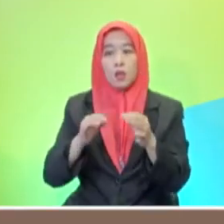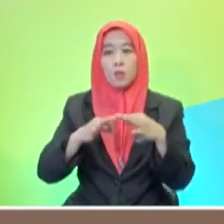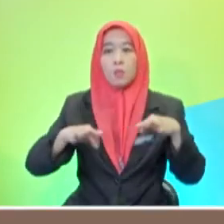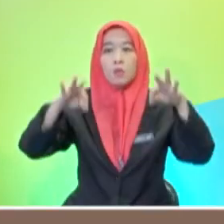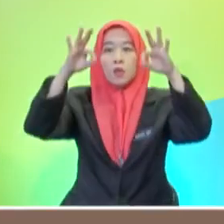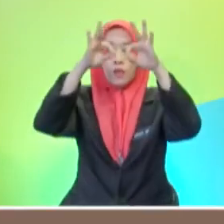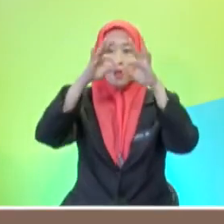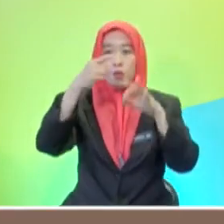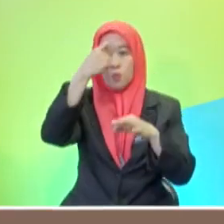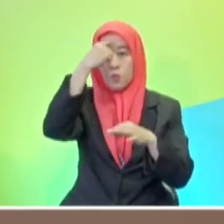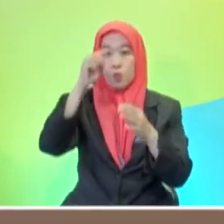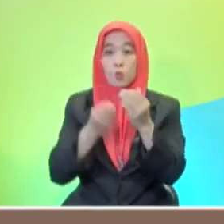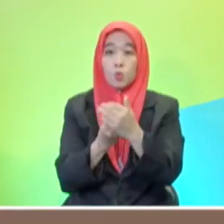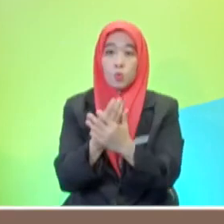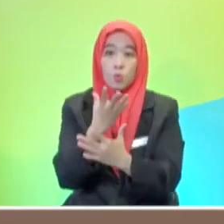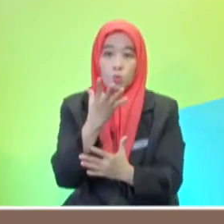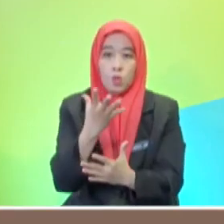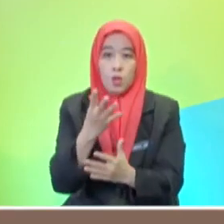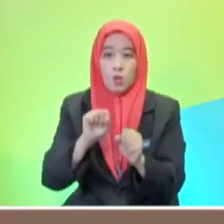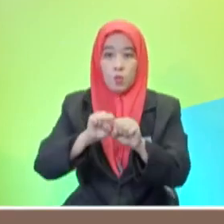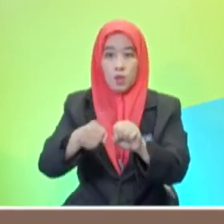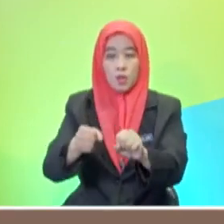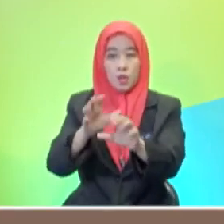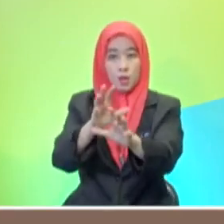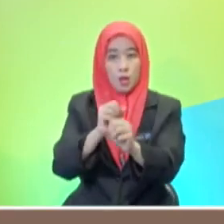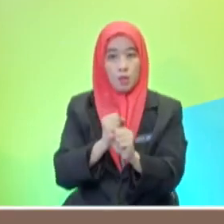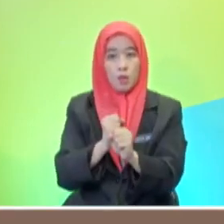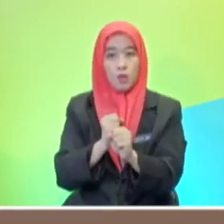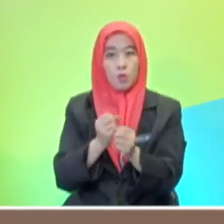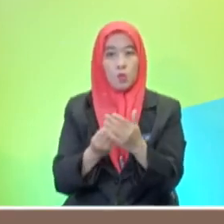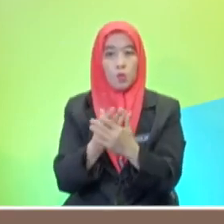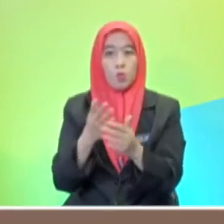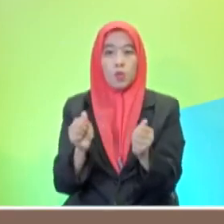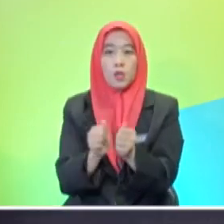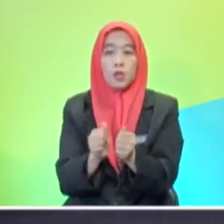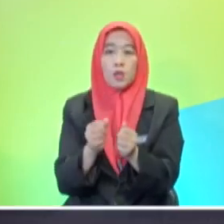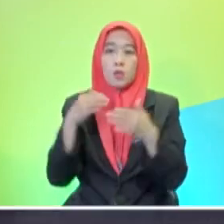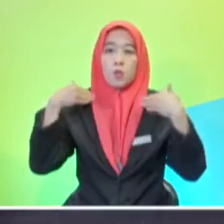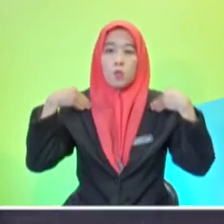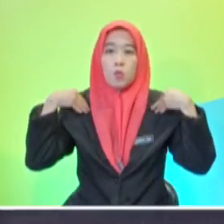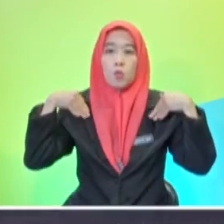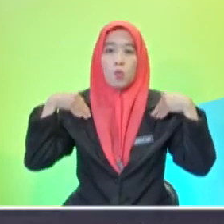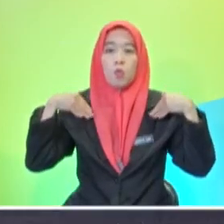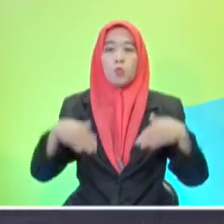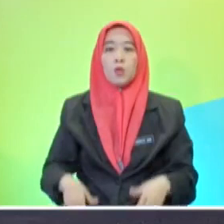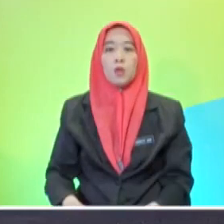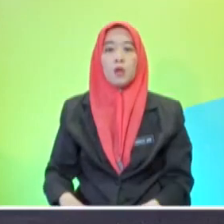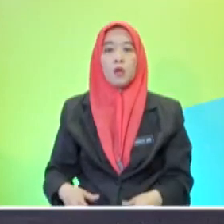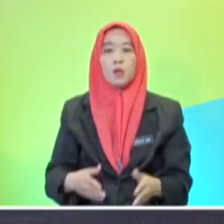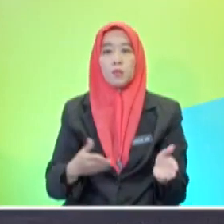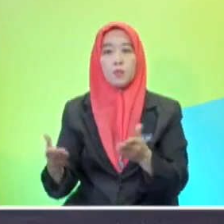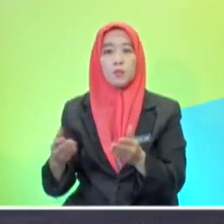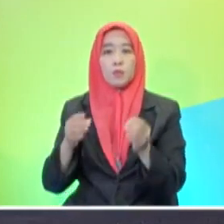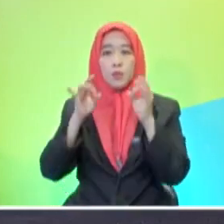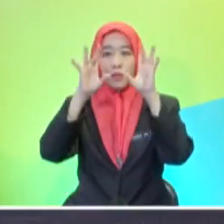penting dalam pembesaran tumbuhan supaya dapat bertumbuh dengan subur. Baiklah, cikgu beri satu lagi bintang pada